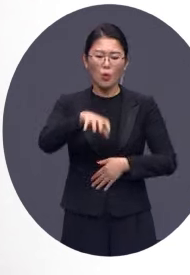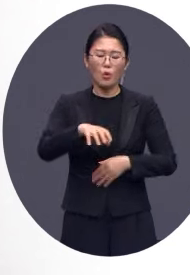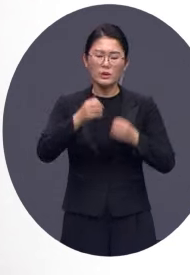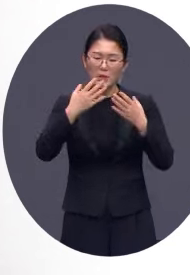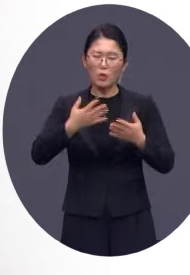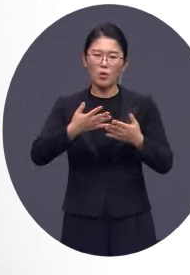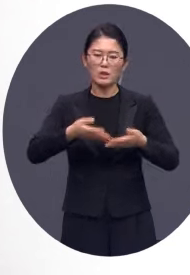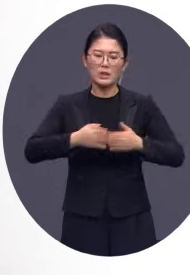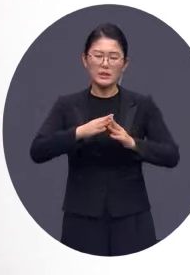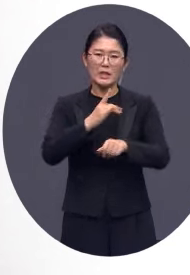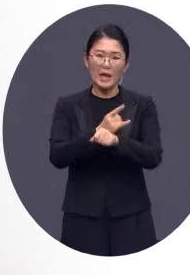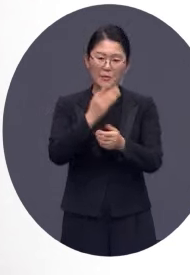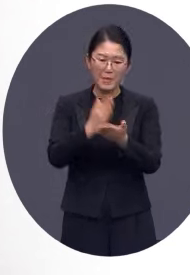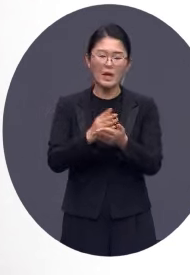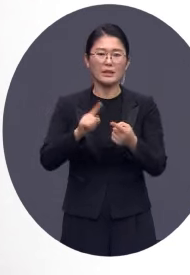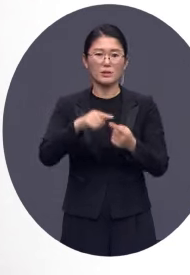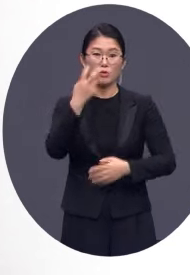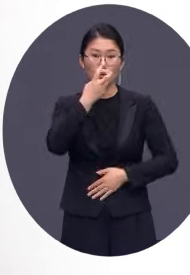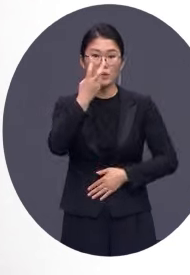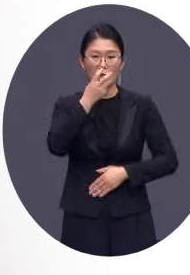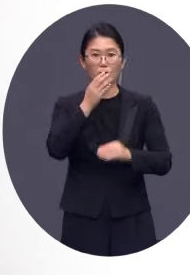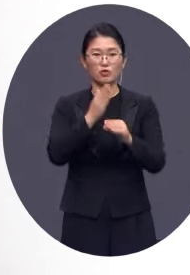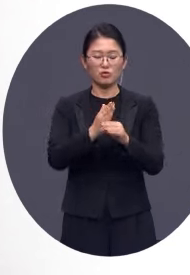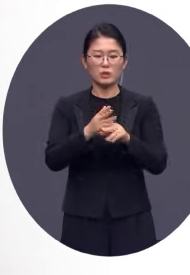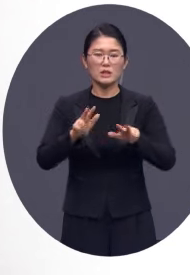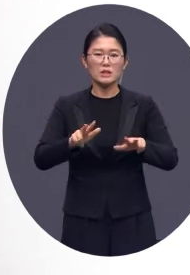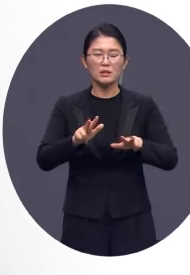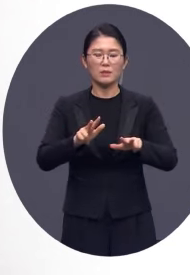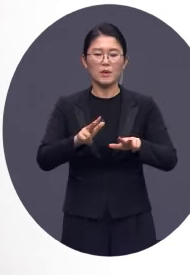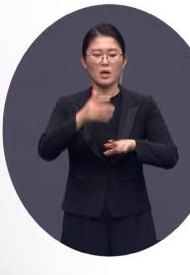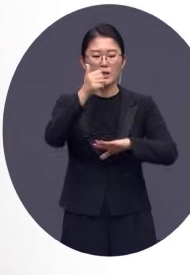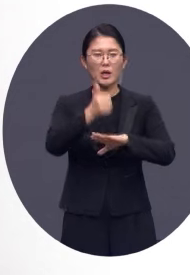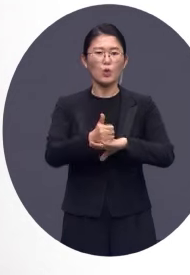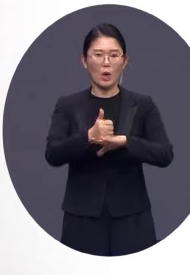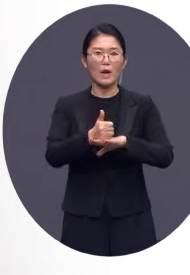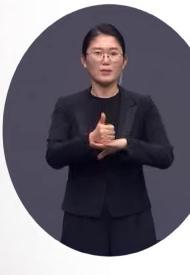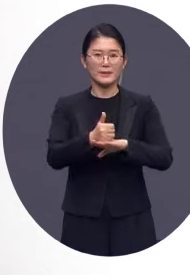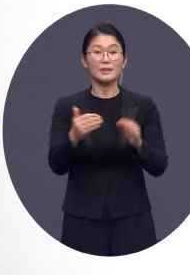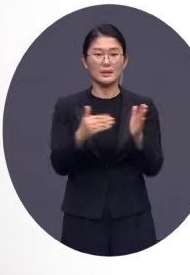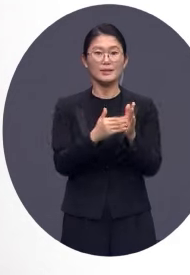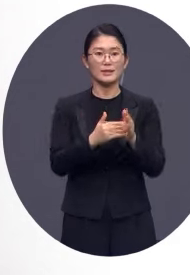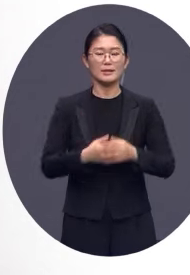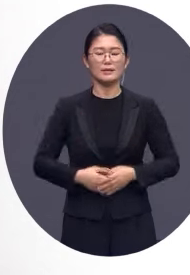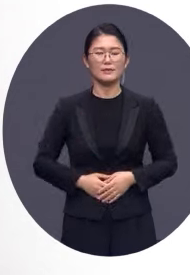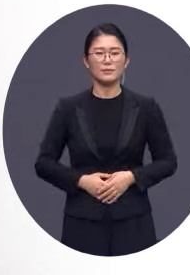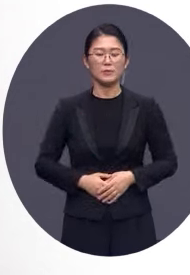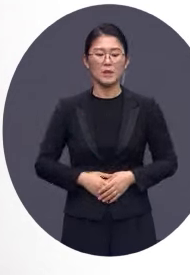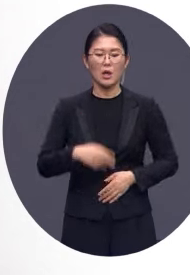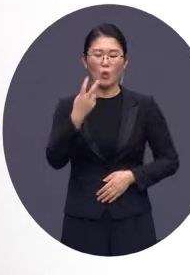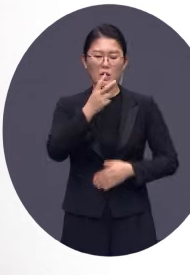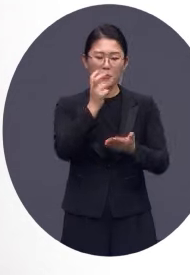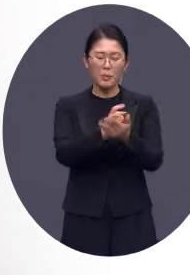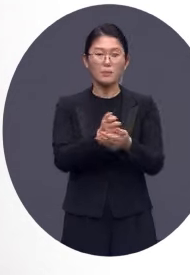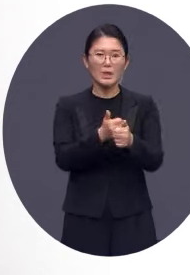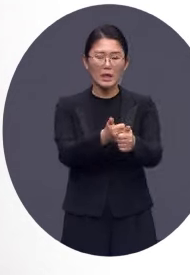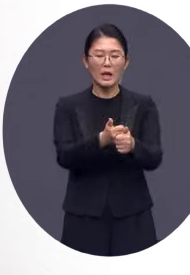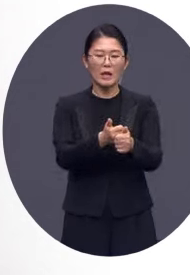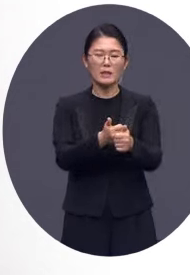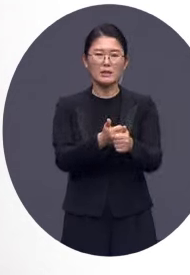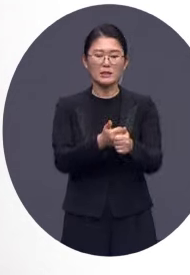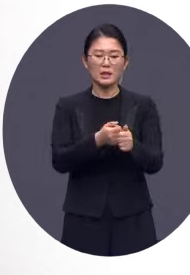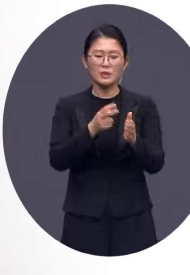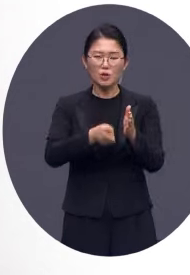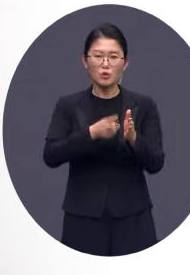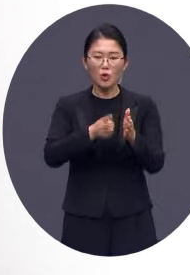결정할 타당성 검증 용역을 진행했고 현재 용역 결과는 나온 상태입니다. 관련 법에 따라 철도역